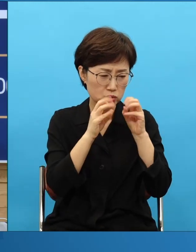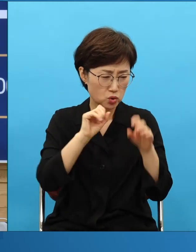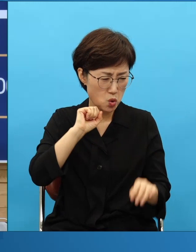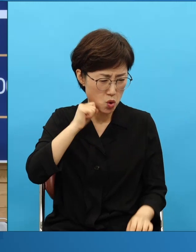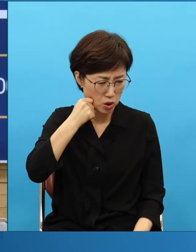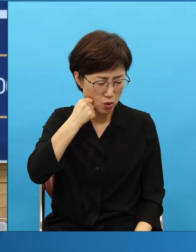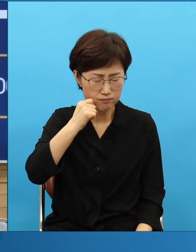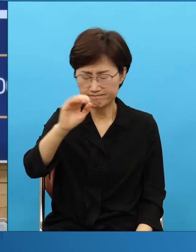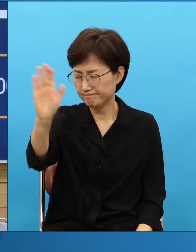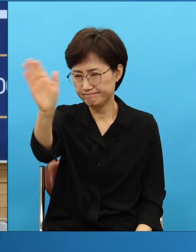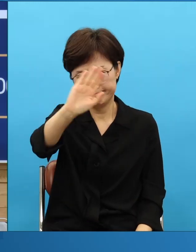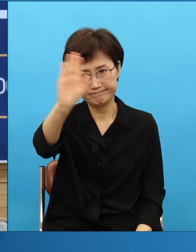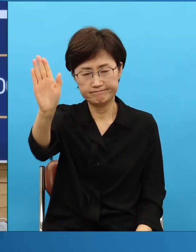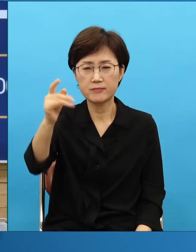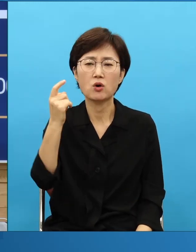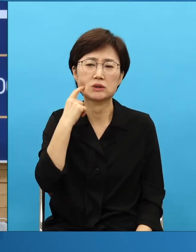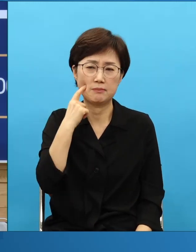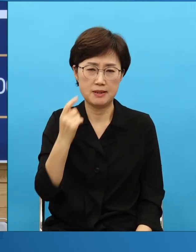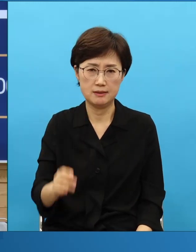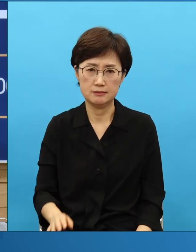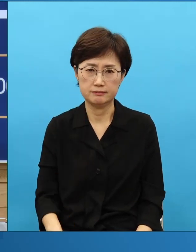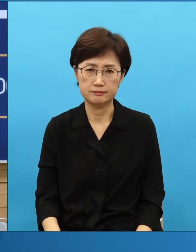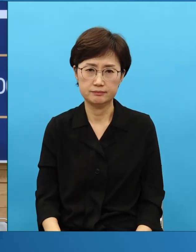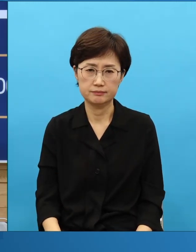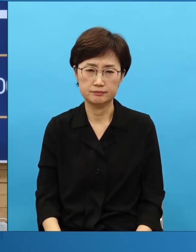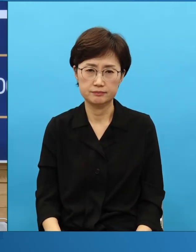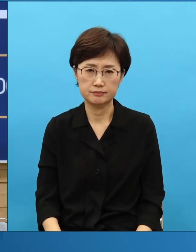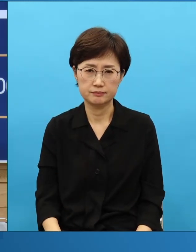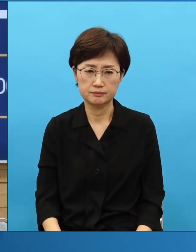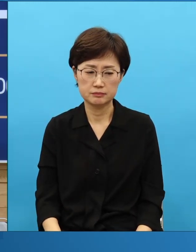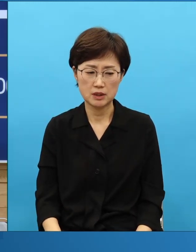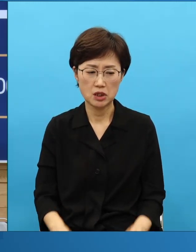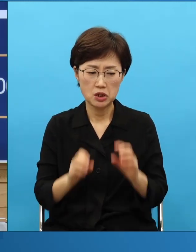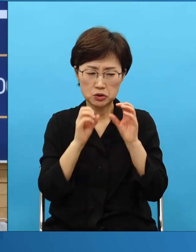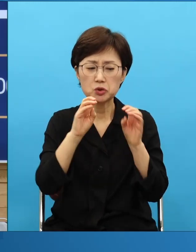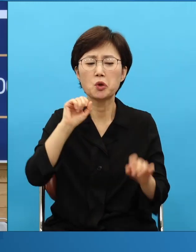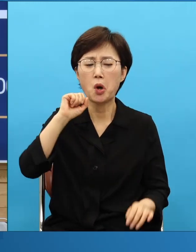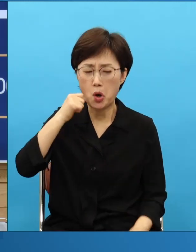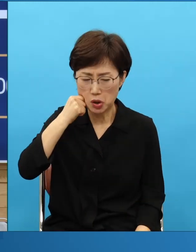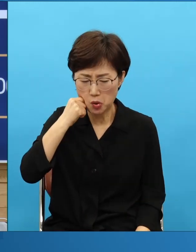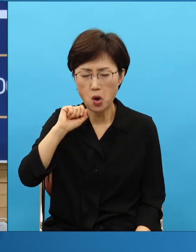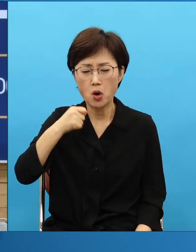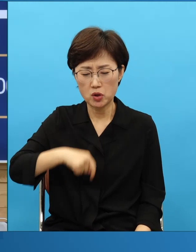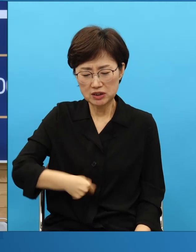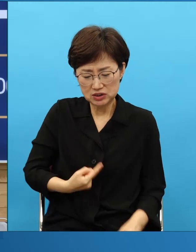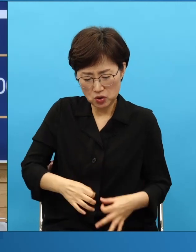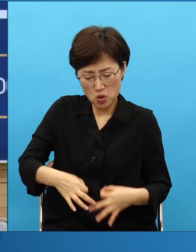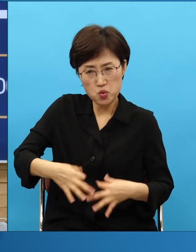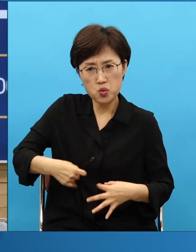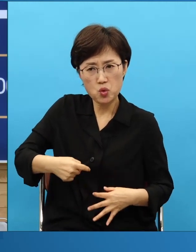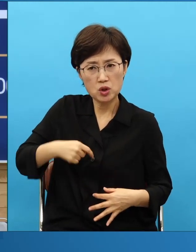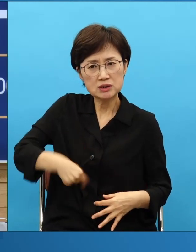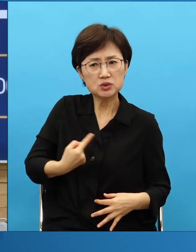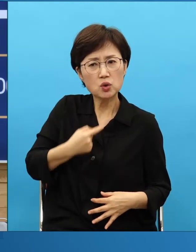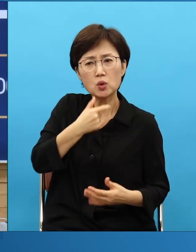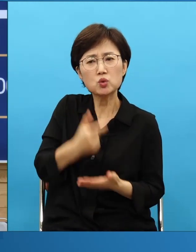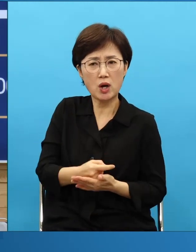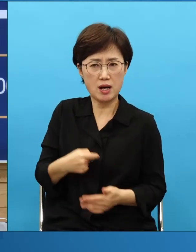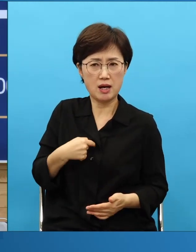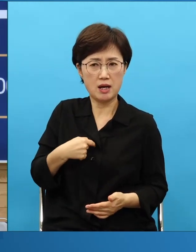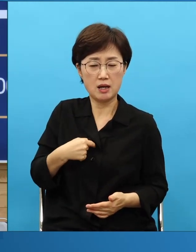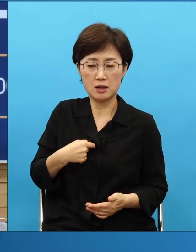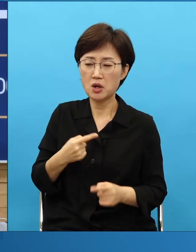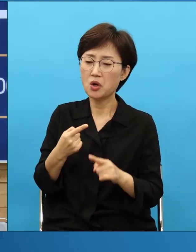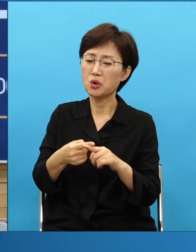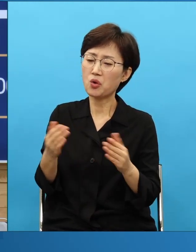Oh, evangelism is hard. Those are all lies. 속이는 거짓말이에요. 스스로 속는 거짓말이에요. And these are lies that deceives you. 뭐 교회 뭐 부흥이 어렵다.